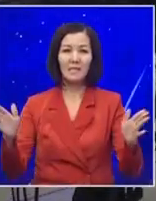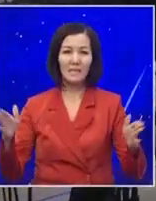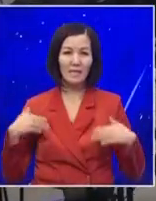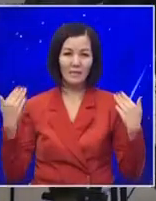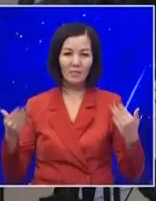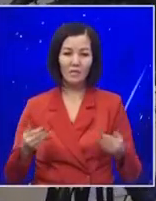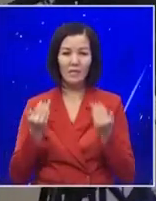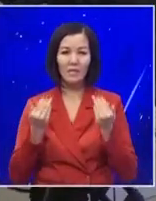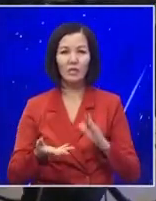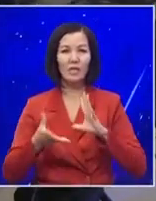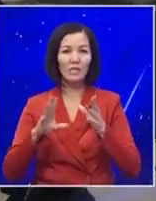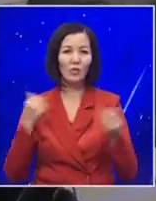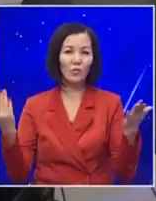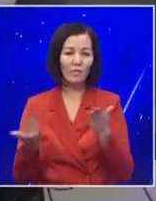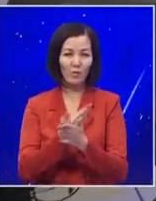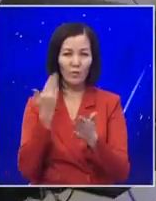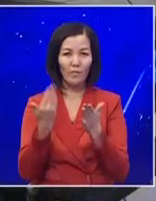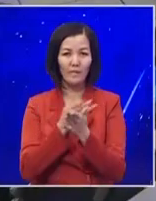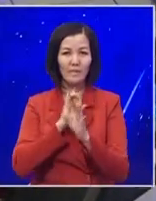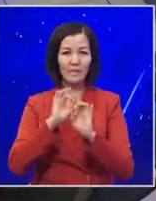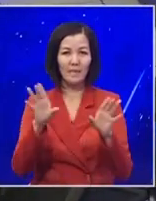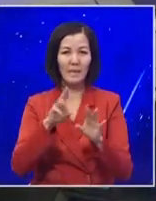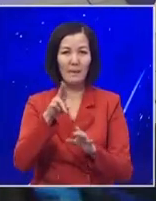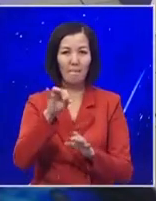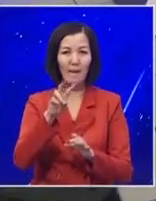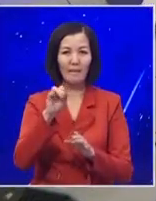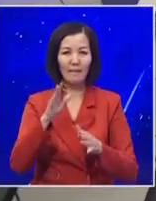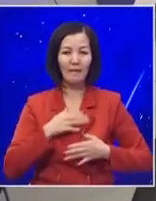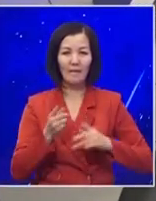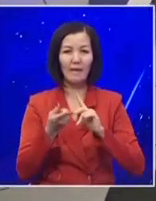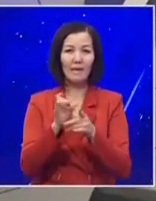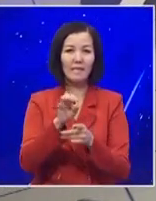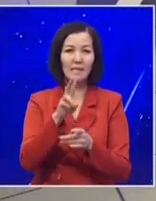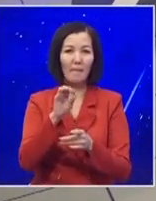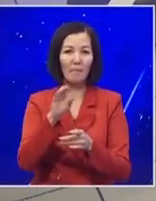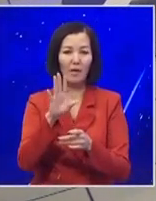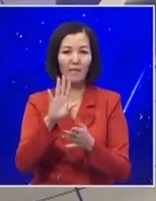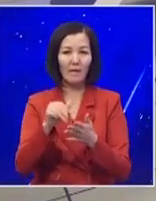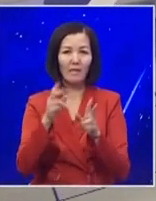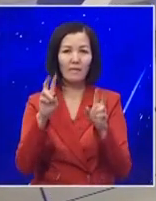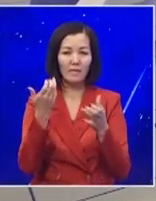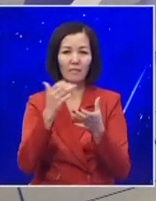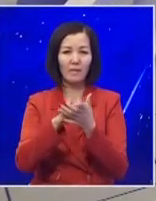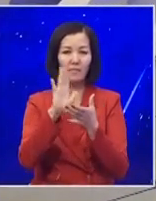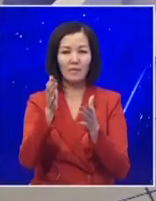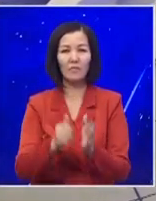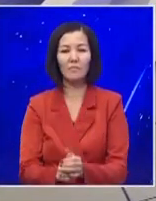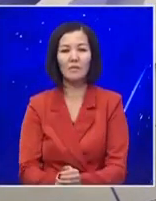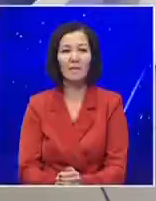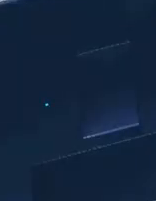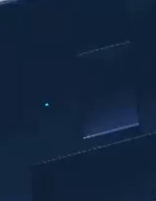Здравствуйте! На телеканале ЖТСУ время новостей. В студии Пана Усимбекова, Сургай Перевод, Айгуль Стамбековой. Сегодня в выпуске.